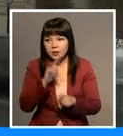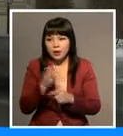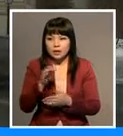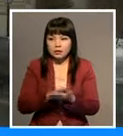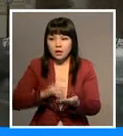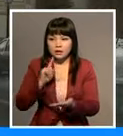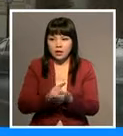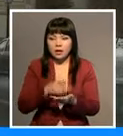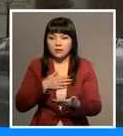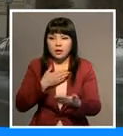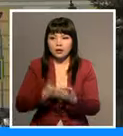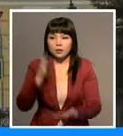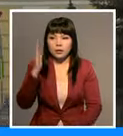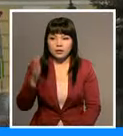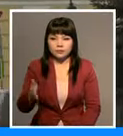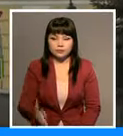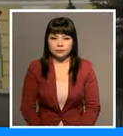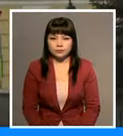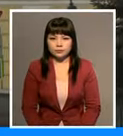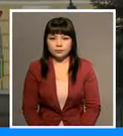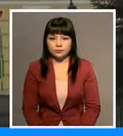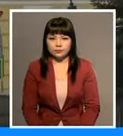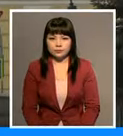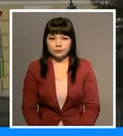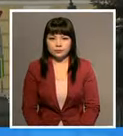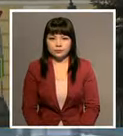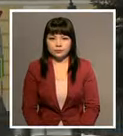уақытта да атсалыса беретіндерін жеткізді. Нұртас Солтанұлы, Айнагүл Серікқызы, Қазан қаласынан.